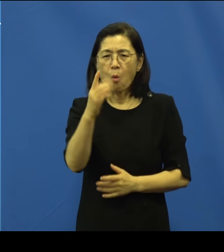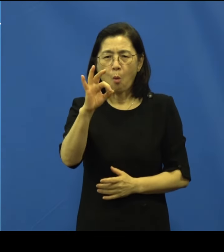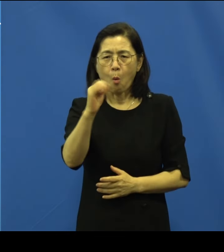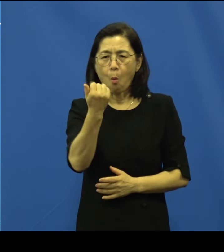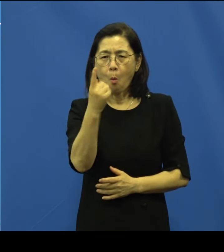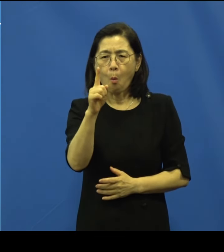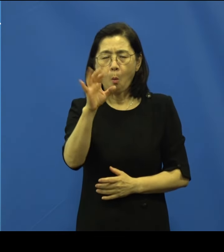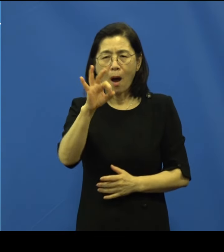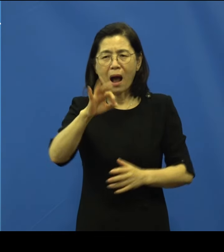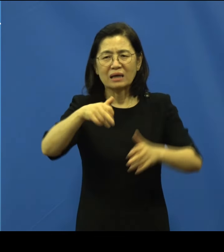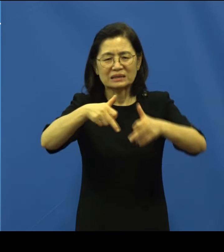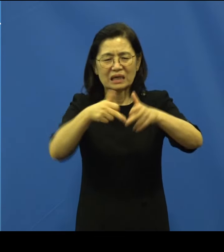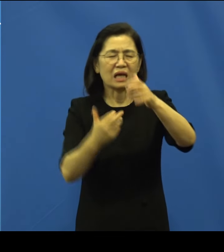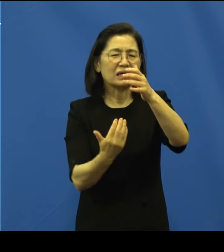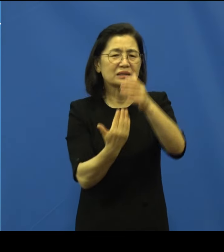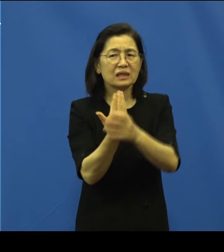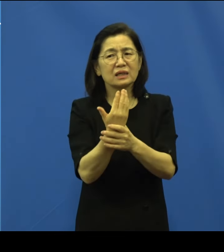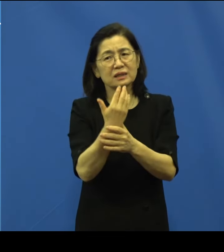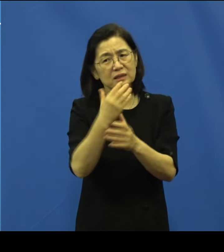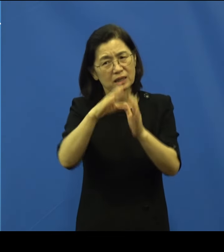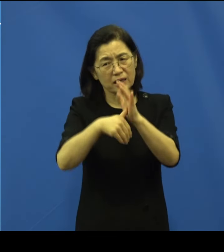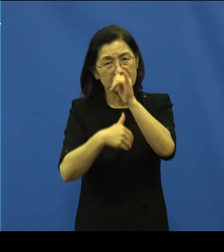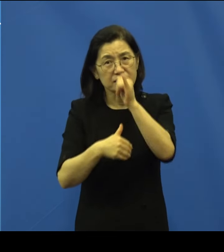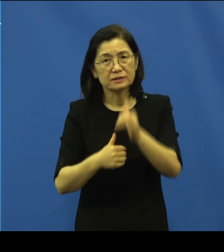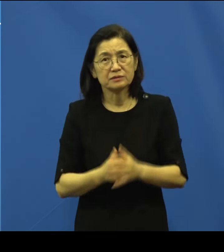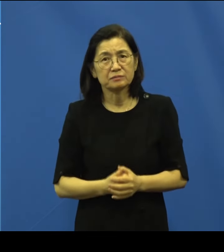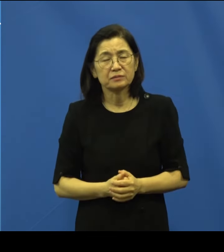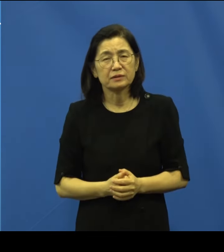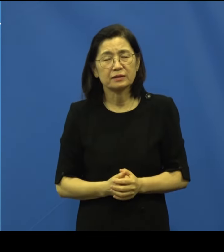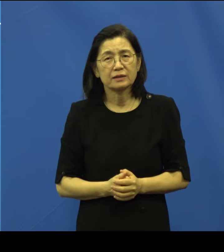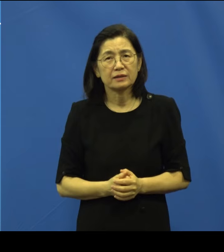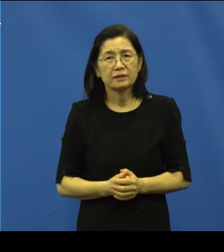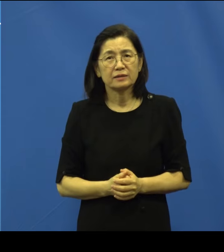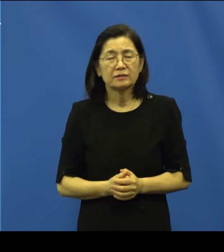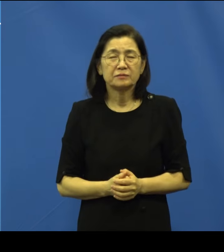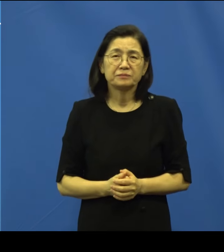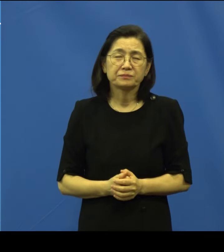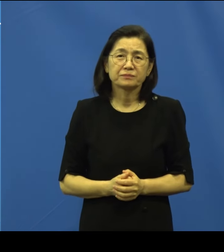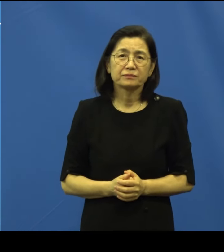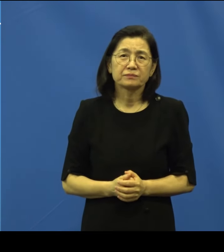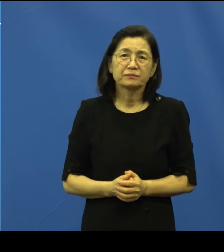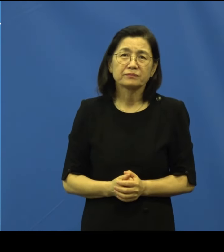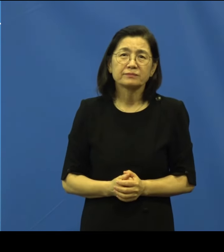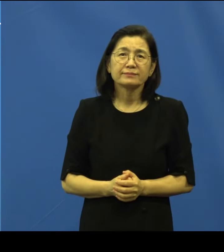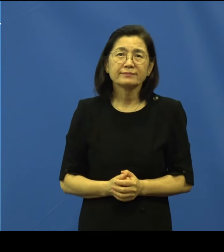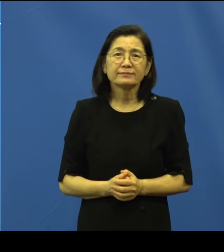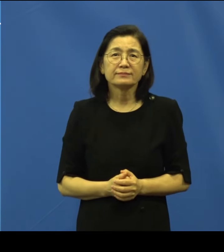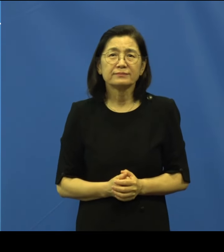시험 자체가 아니라 두려움이 강박증에 사로잡힙니다.